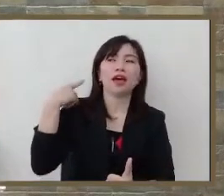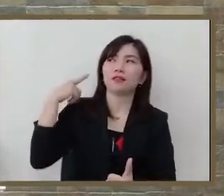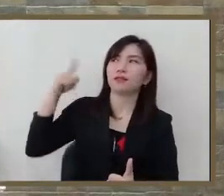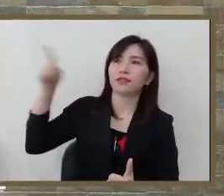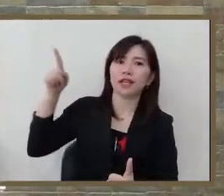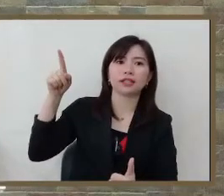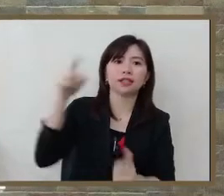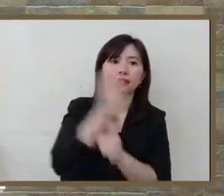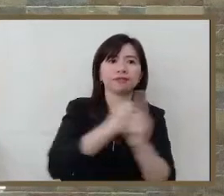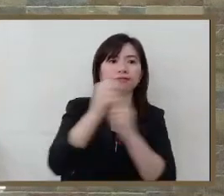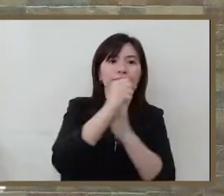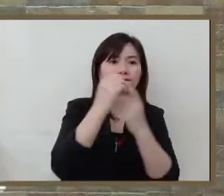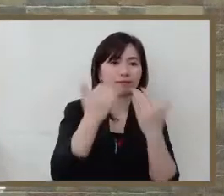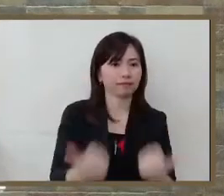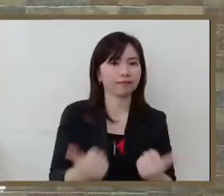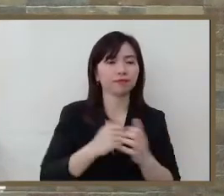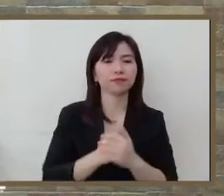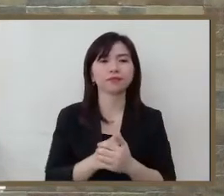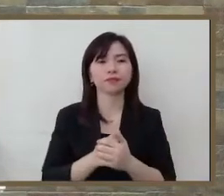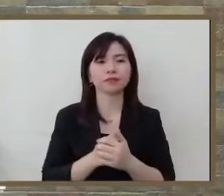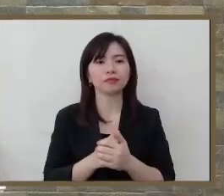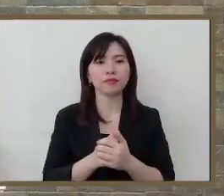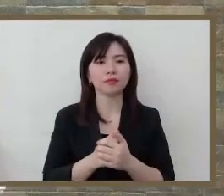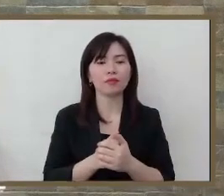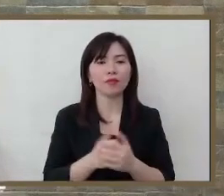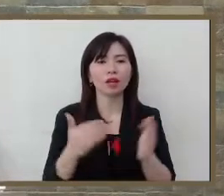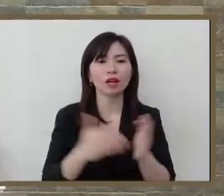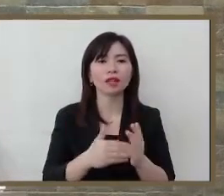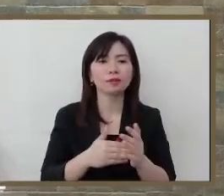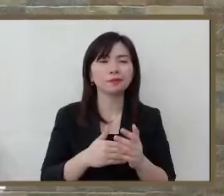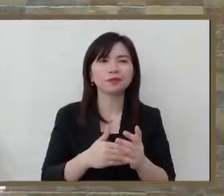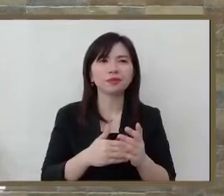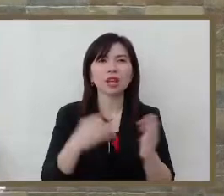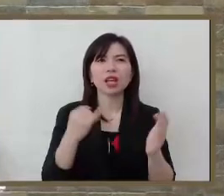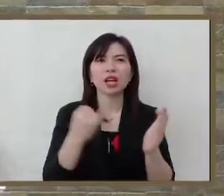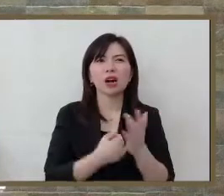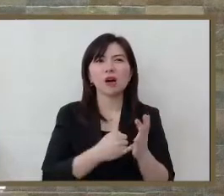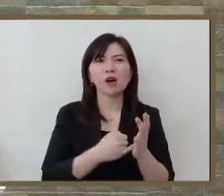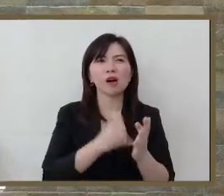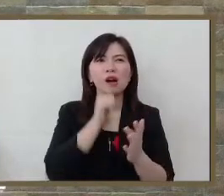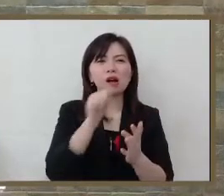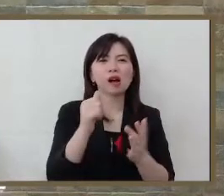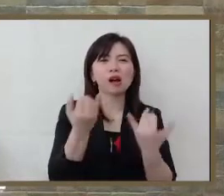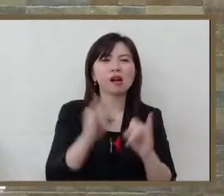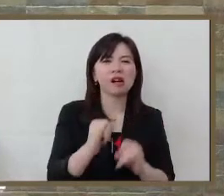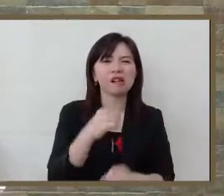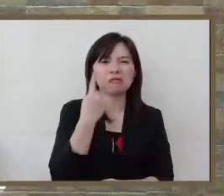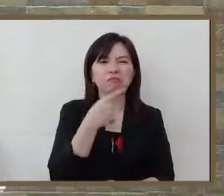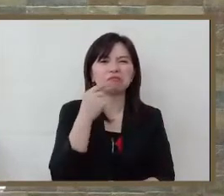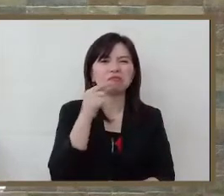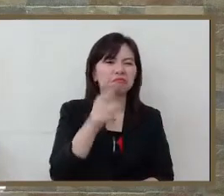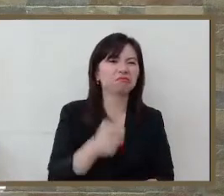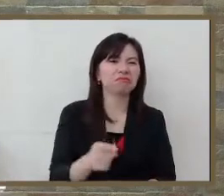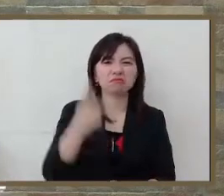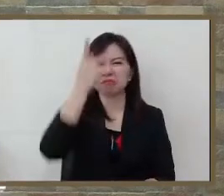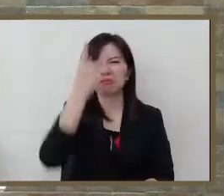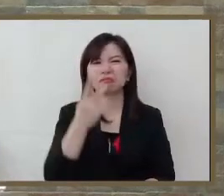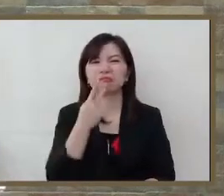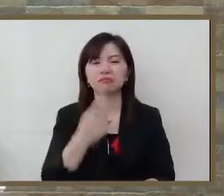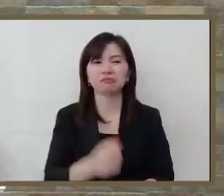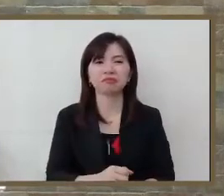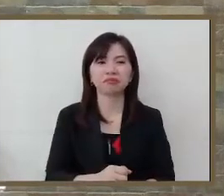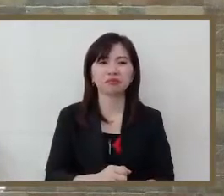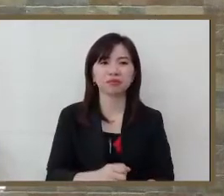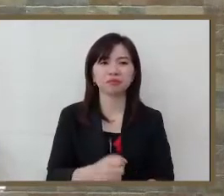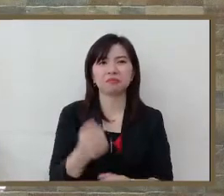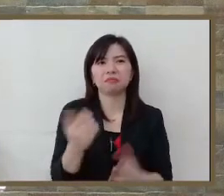sitwasyon. Young people, it doesn't matter who your parents is. It doesn't matter kung kilala ang magulang mo sa hindi.